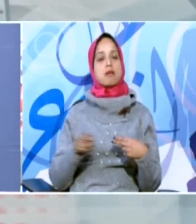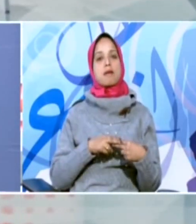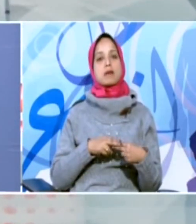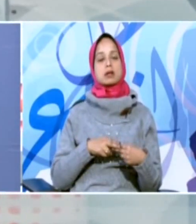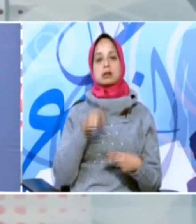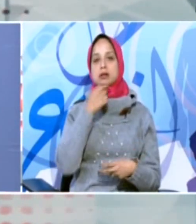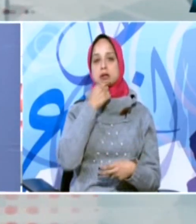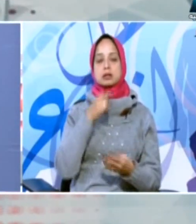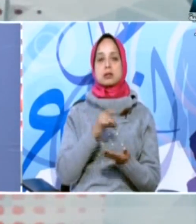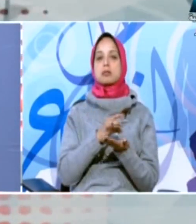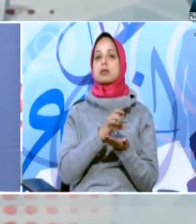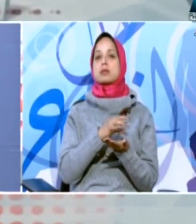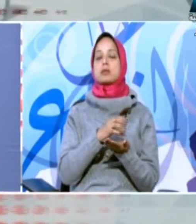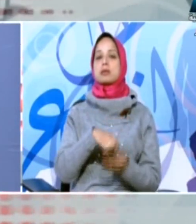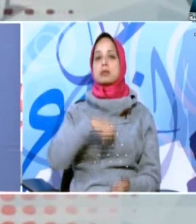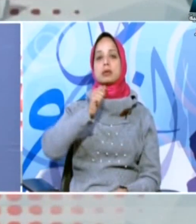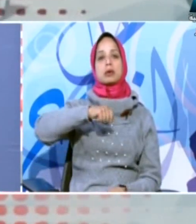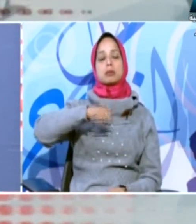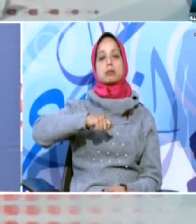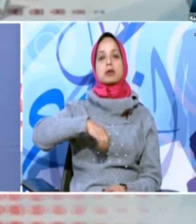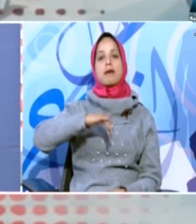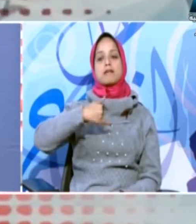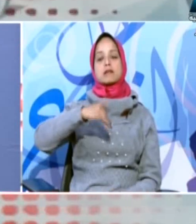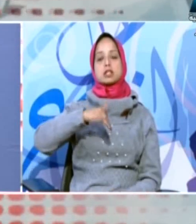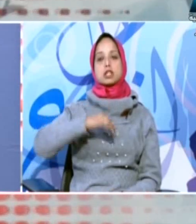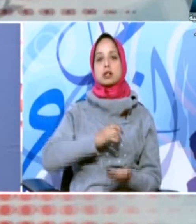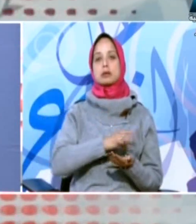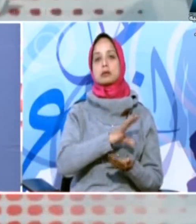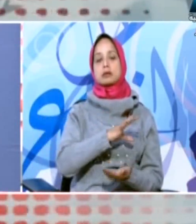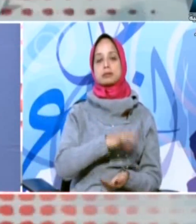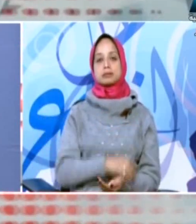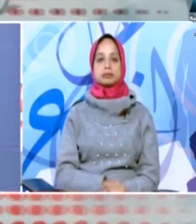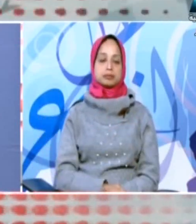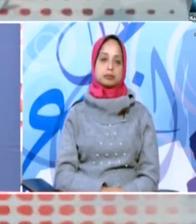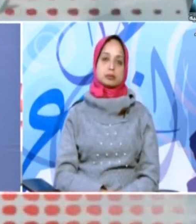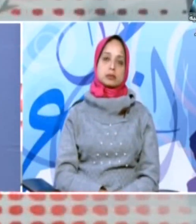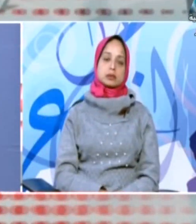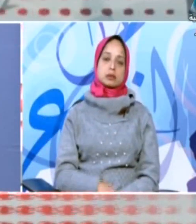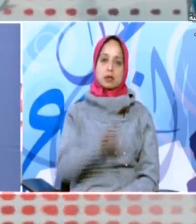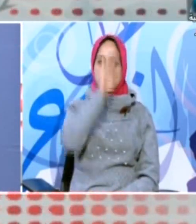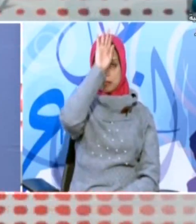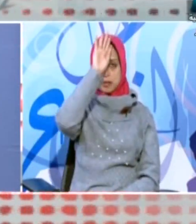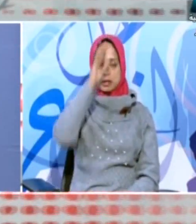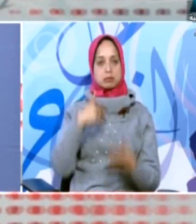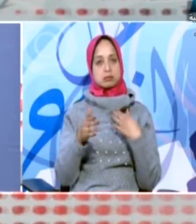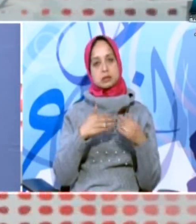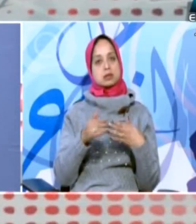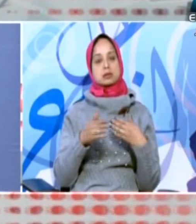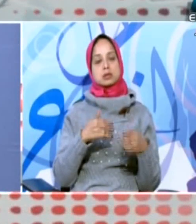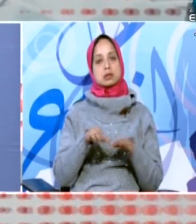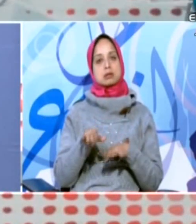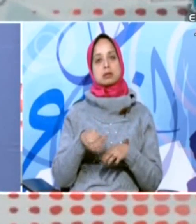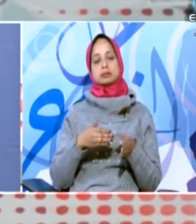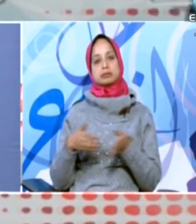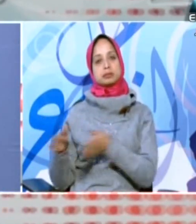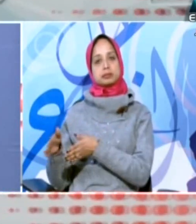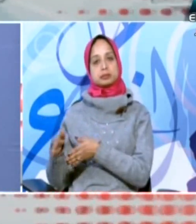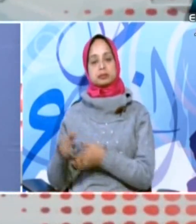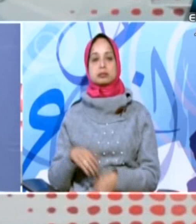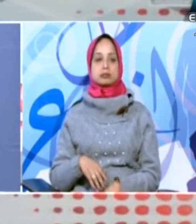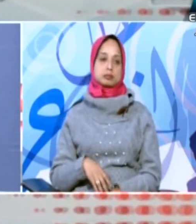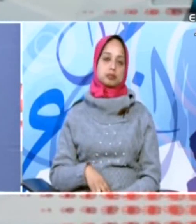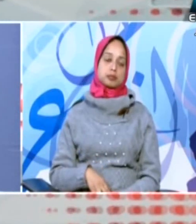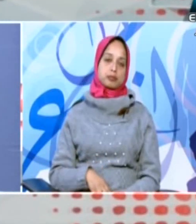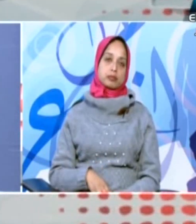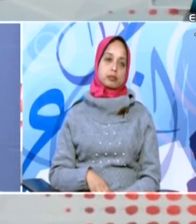الحكم، رموه في الشارع. لم تتدخل ايه؟ لم يتدخل الملك، لان الملك طبعا حكم ديكتاتوري. طب لما جه